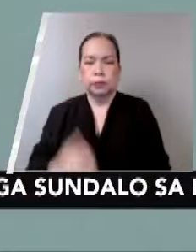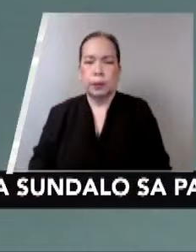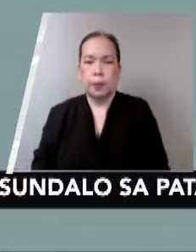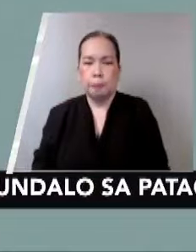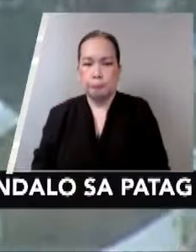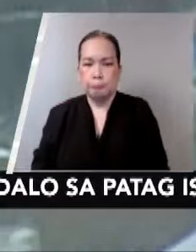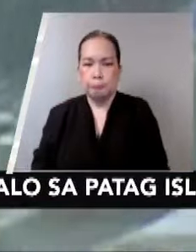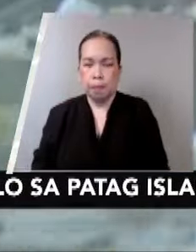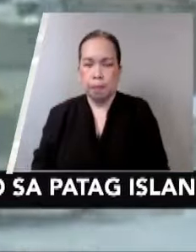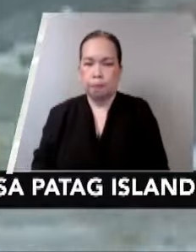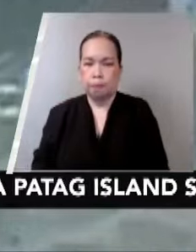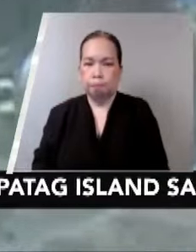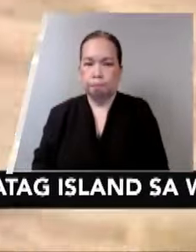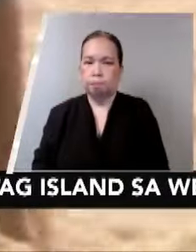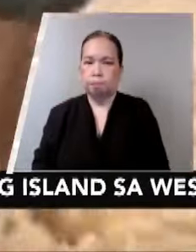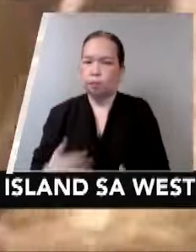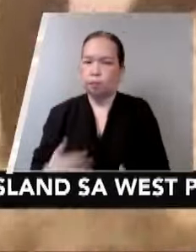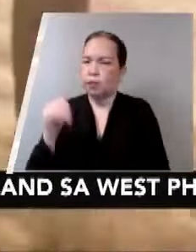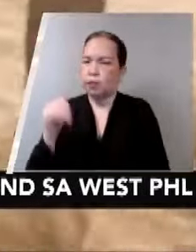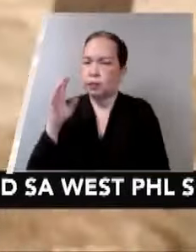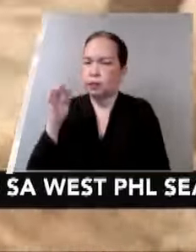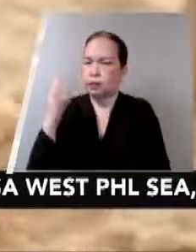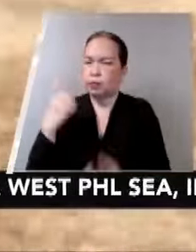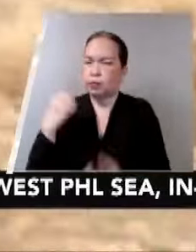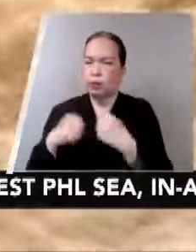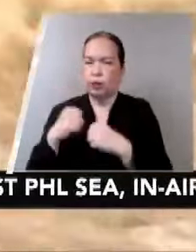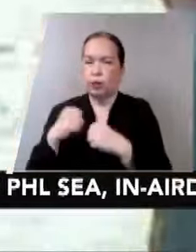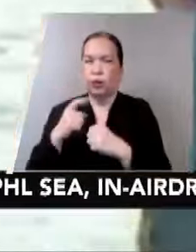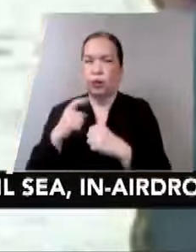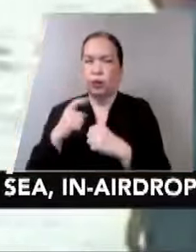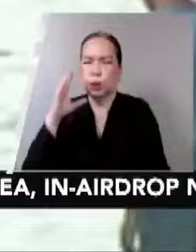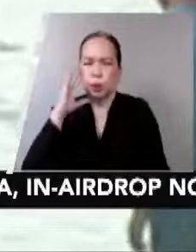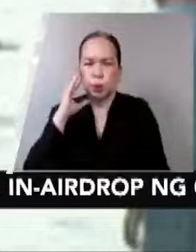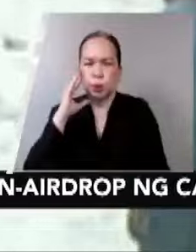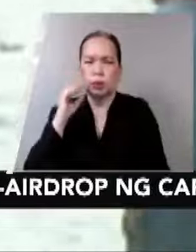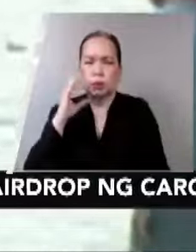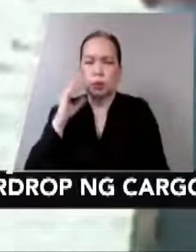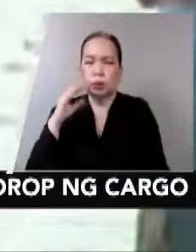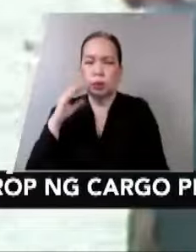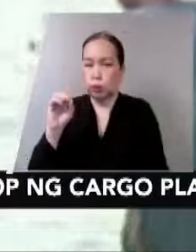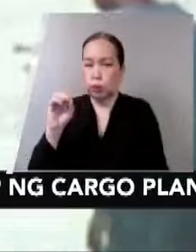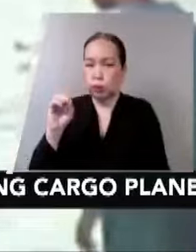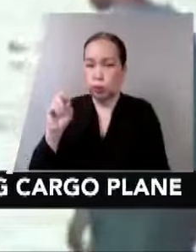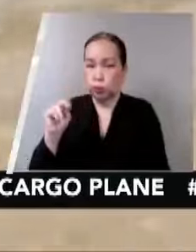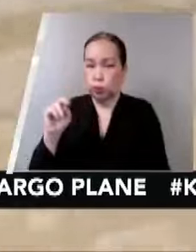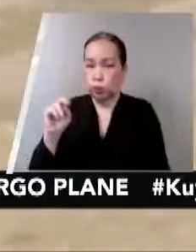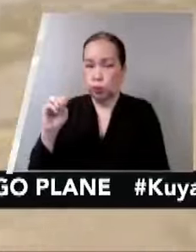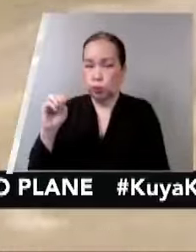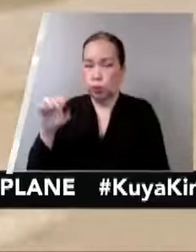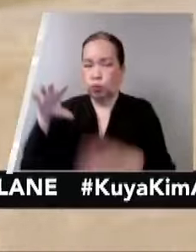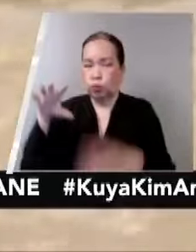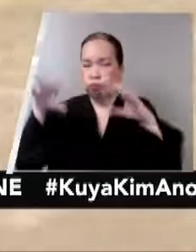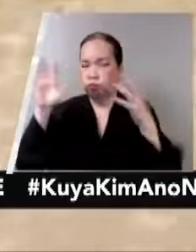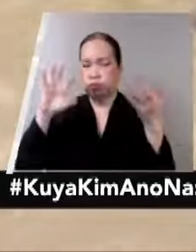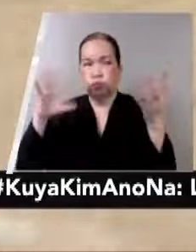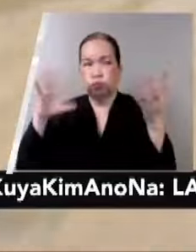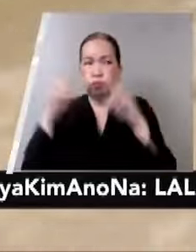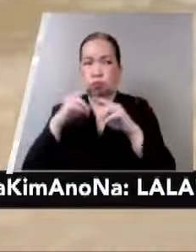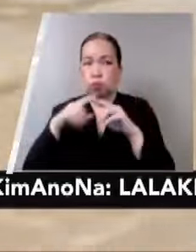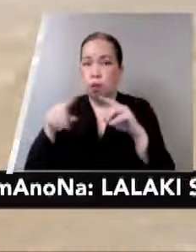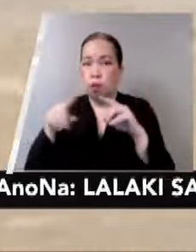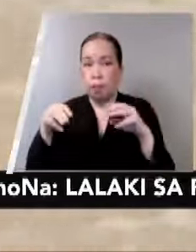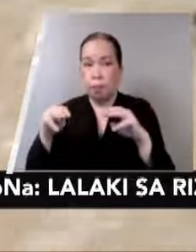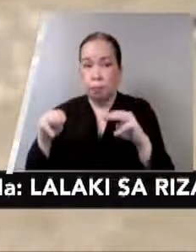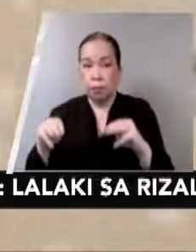Halos 15 taon na mula ng pananalasa ng Bagyong Undoy, pero ang pinsala nito sa Marikina nagdudulog pa rin